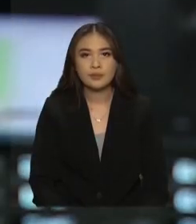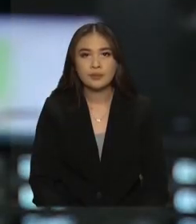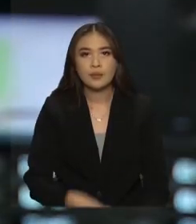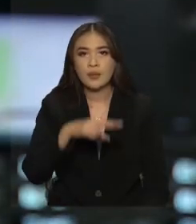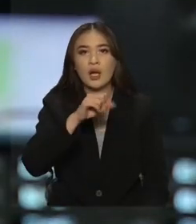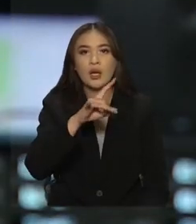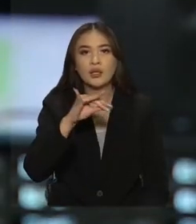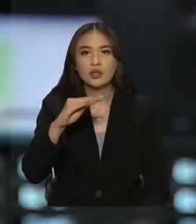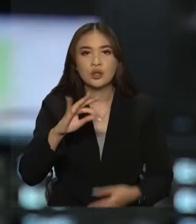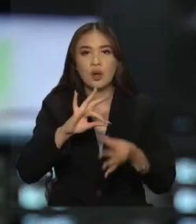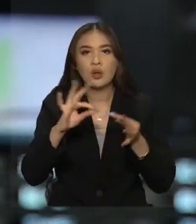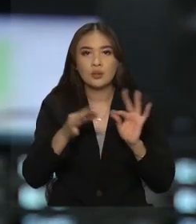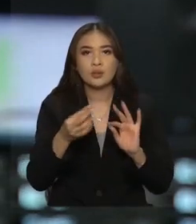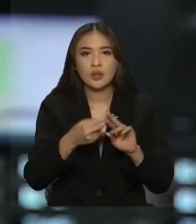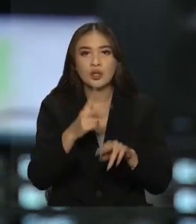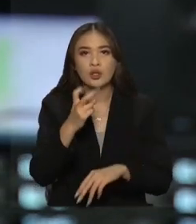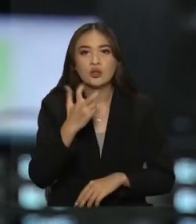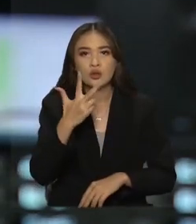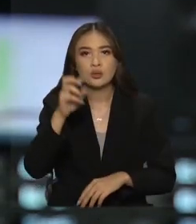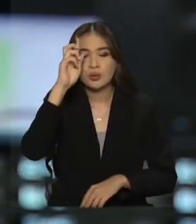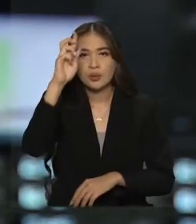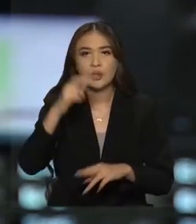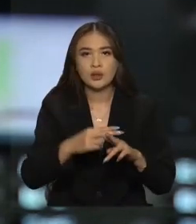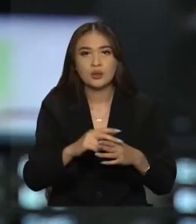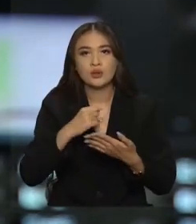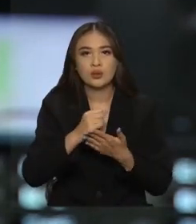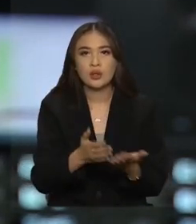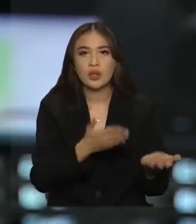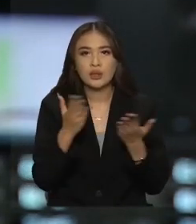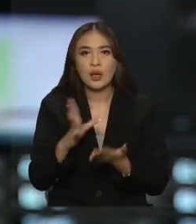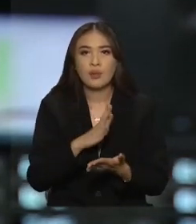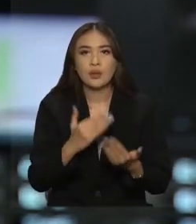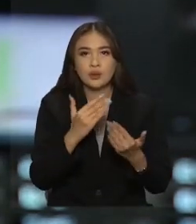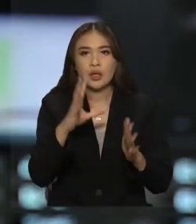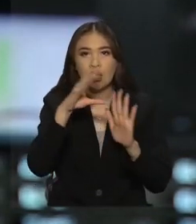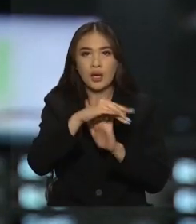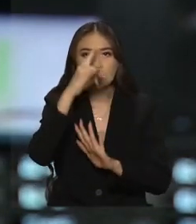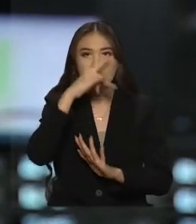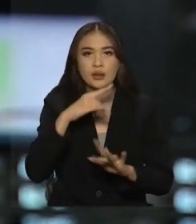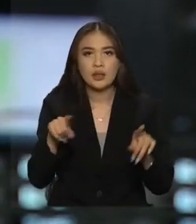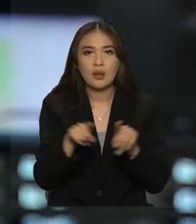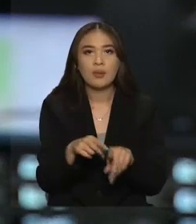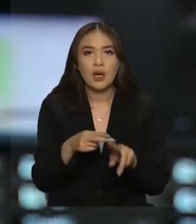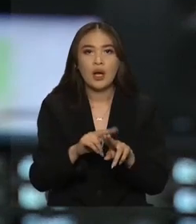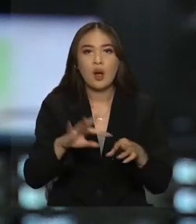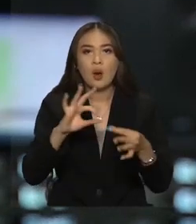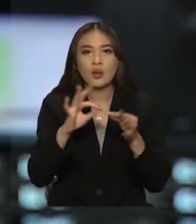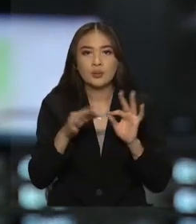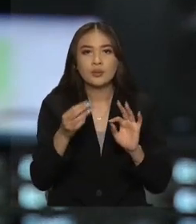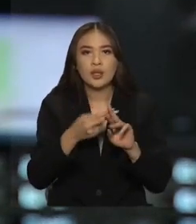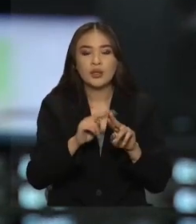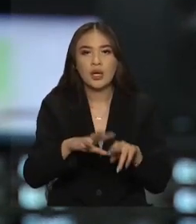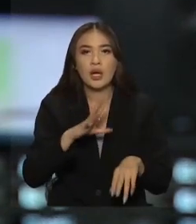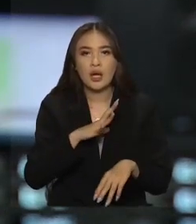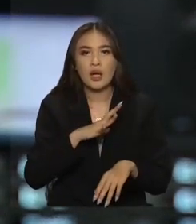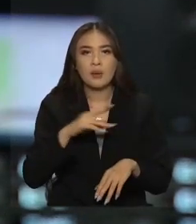Париж Олимпиадасына 203 мемлекет ресми шақырту алды. Оның ішінде Қазақстанда бар Халықаралық Олимпиада комитетінің президенті